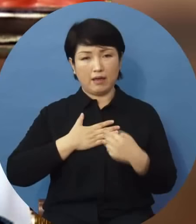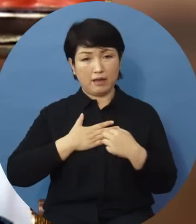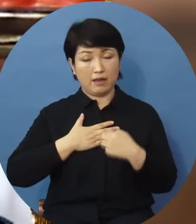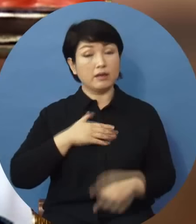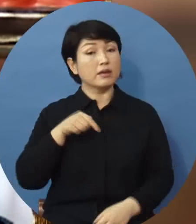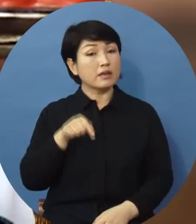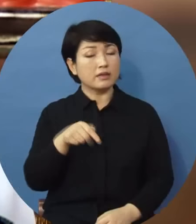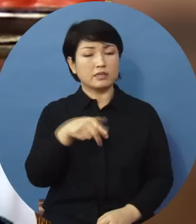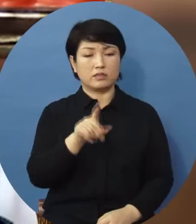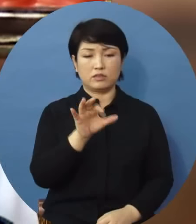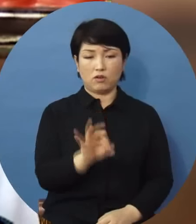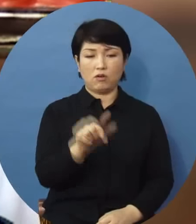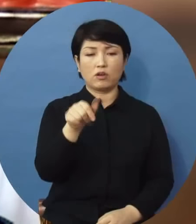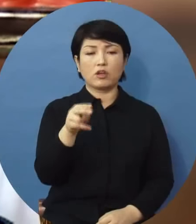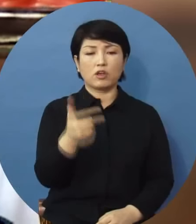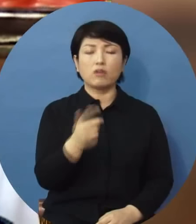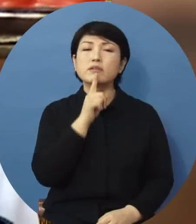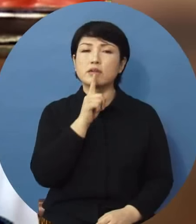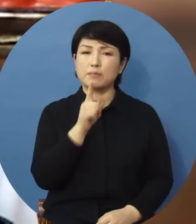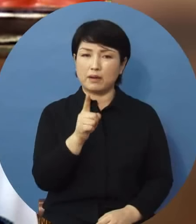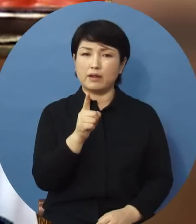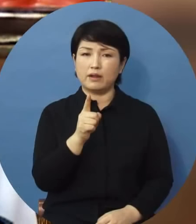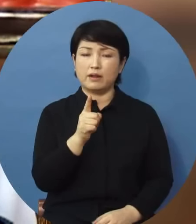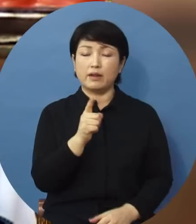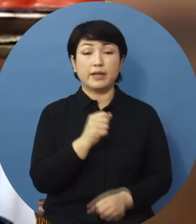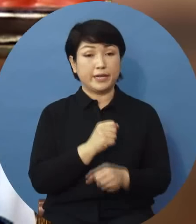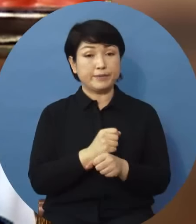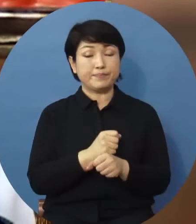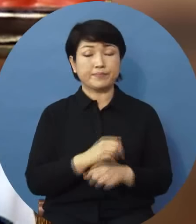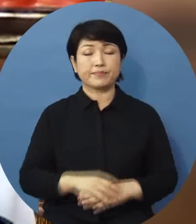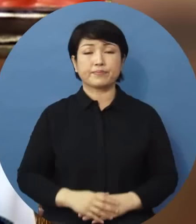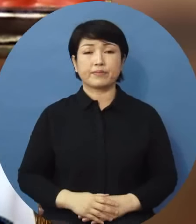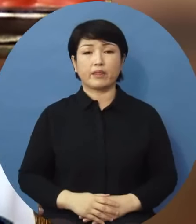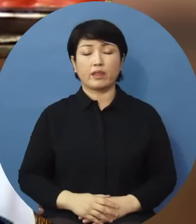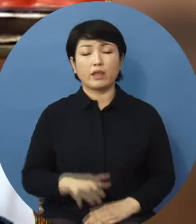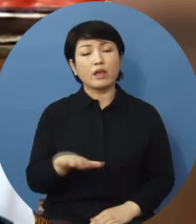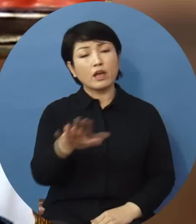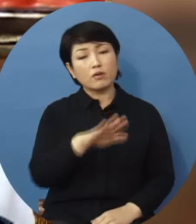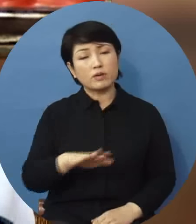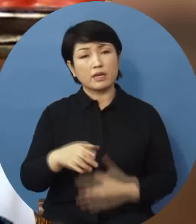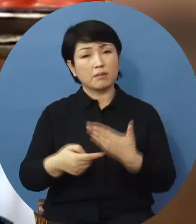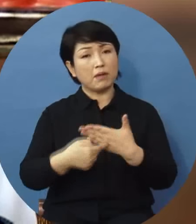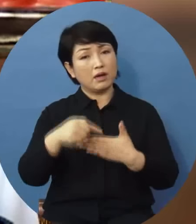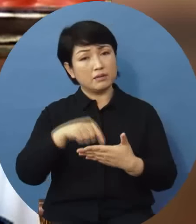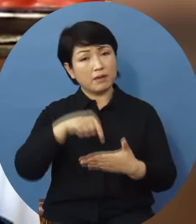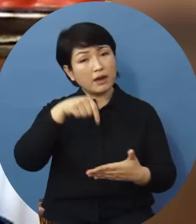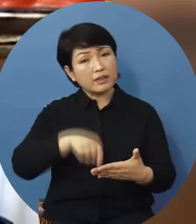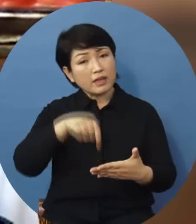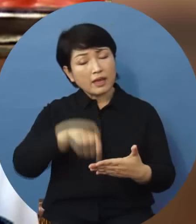것. 이것을 우리가 정견이다 이렇게 말하는데 우리들